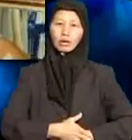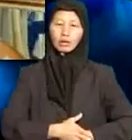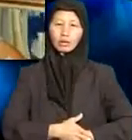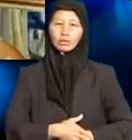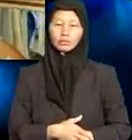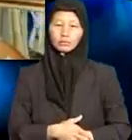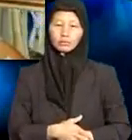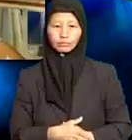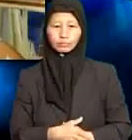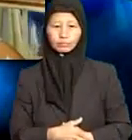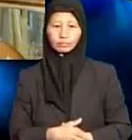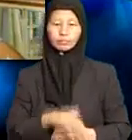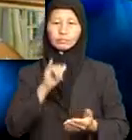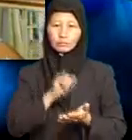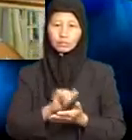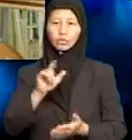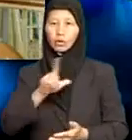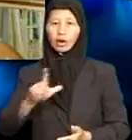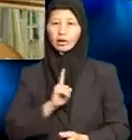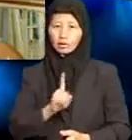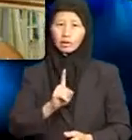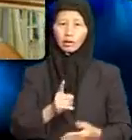saja. Itulah agama Islam